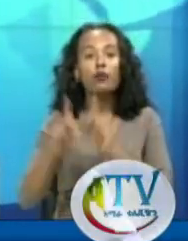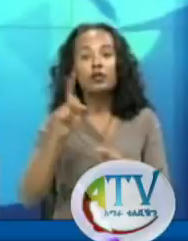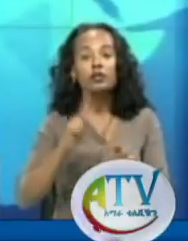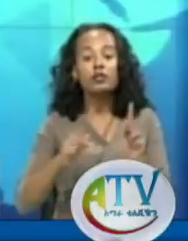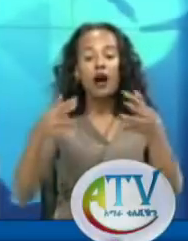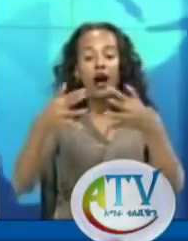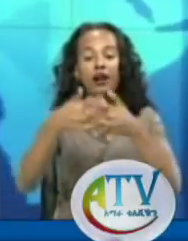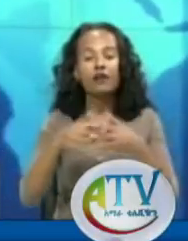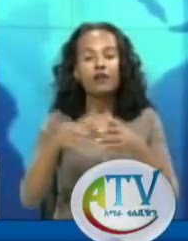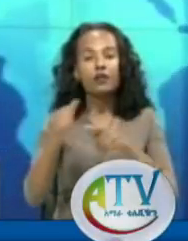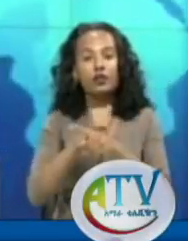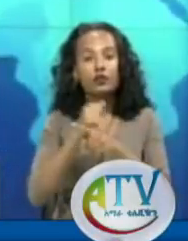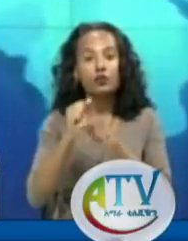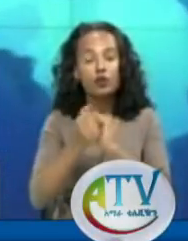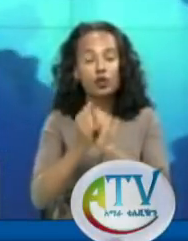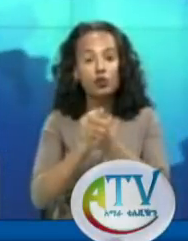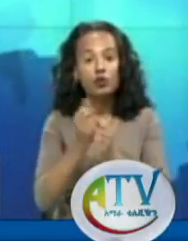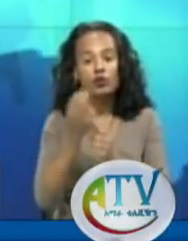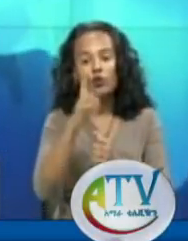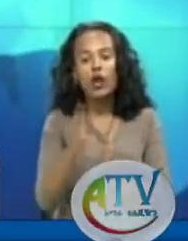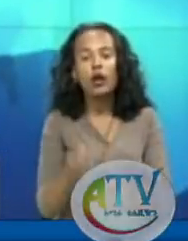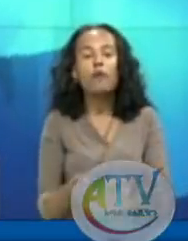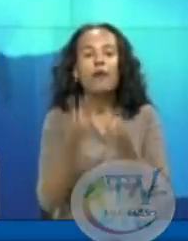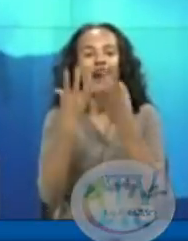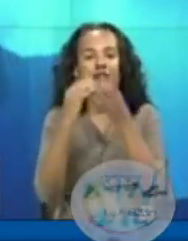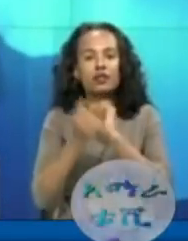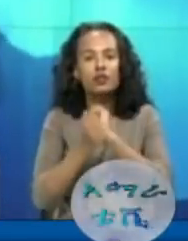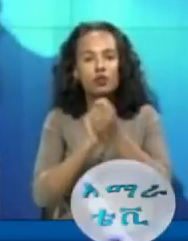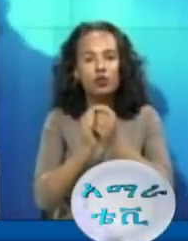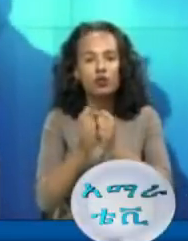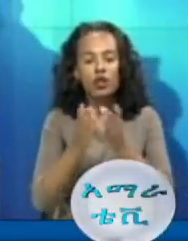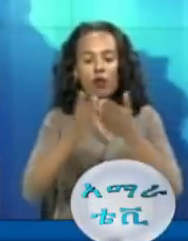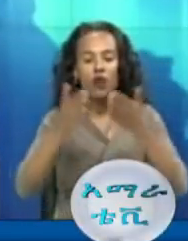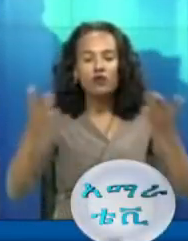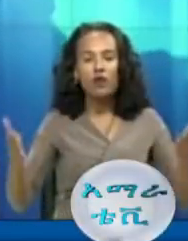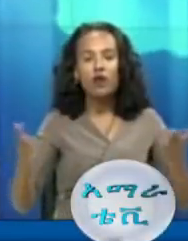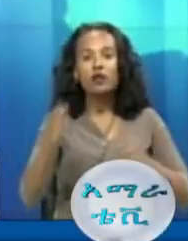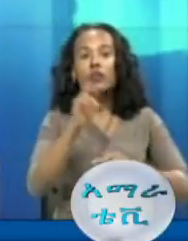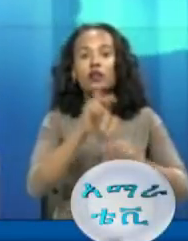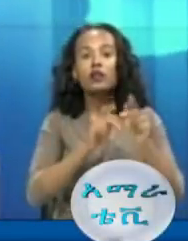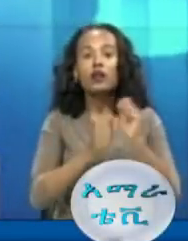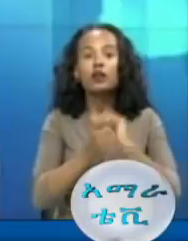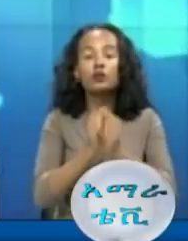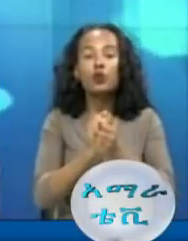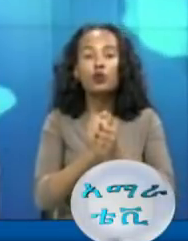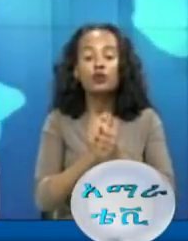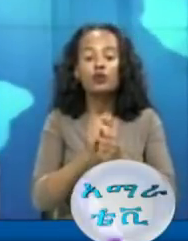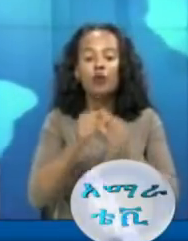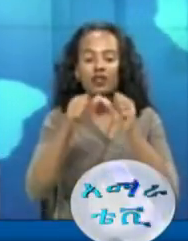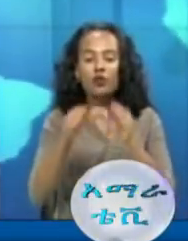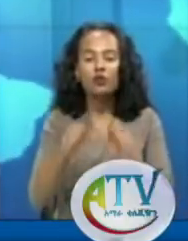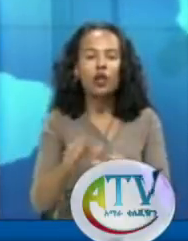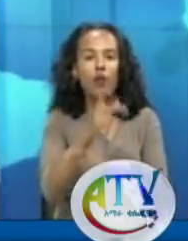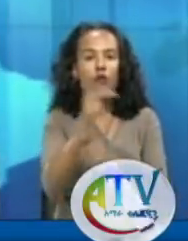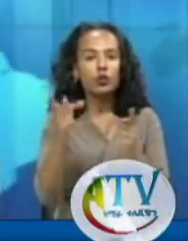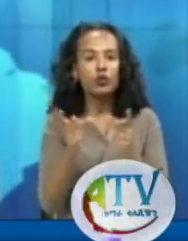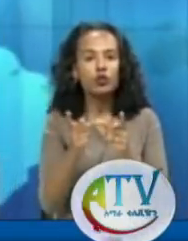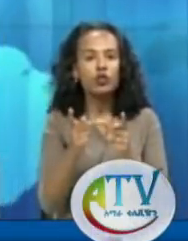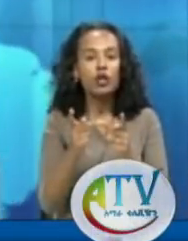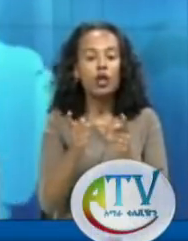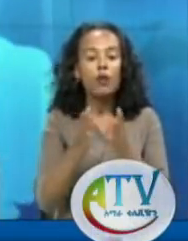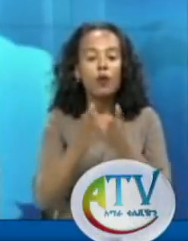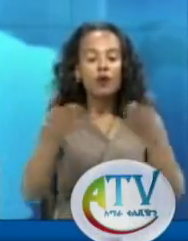አቀፍ ስፖርትን ወይንም ማስ ስፖርትን ለማስፋፋት የስፖርት ማዘውተሪያ ስፍራዎችን